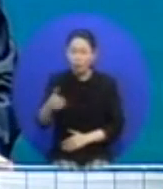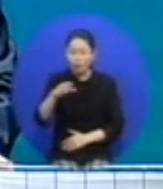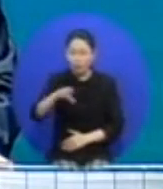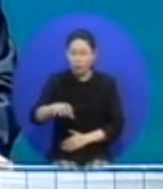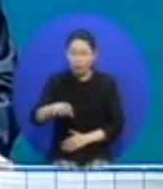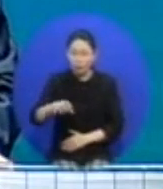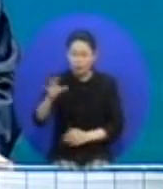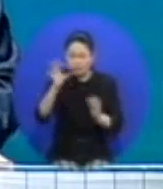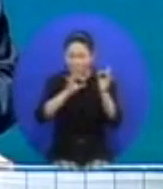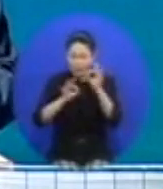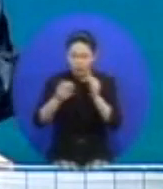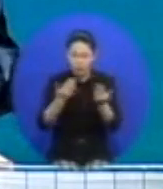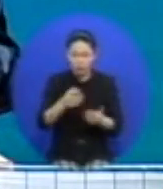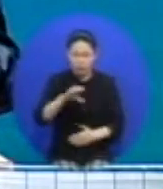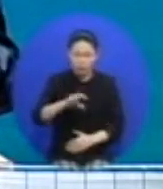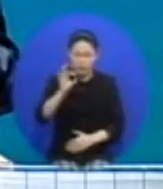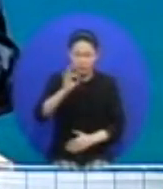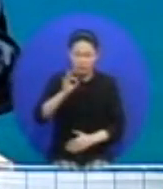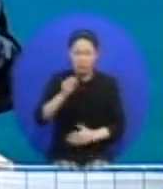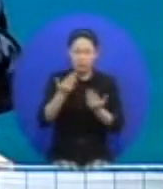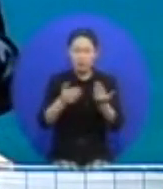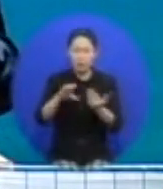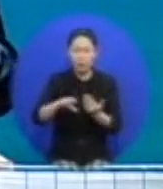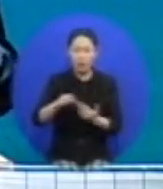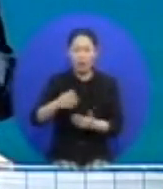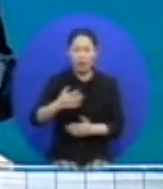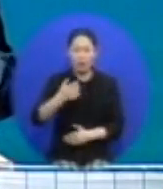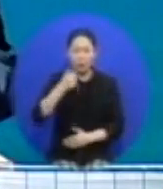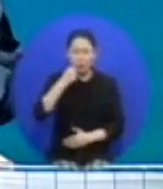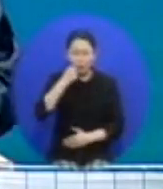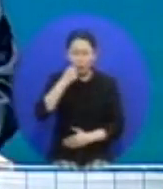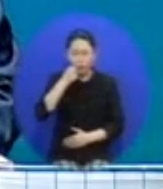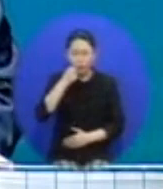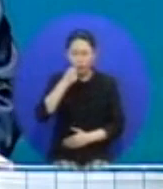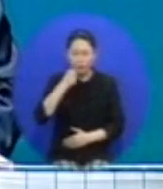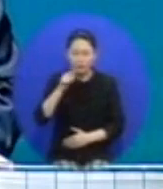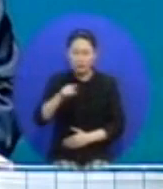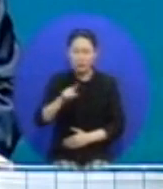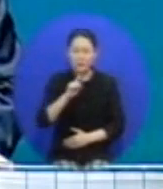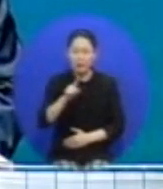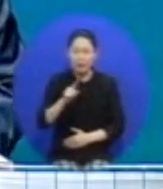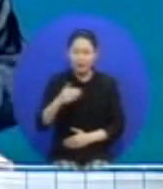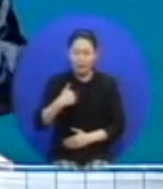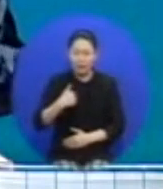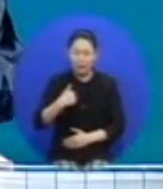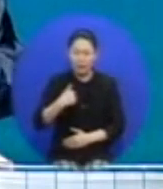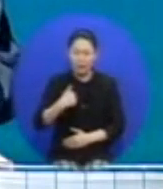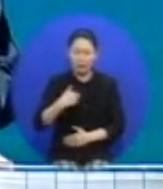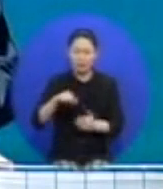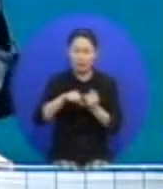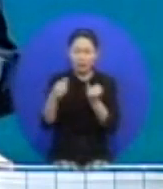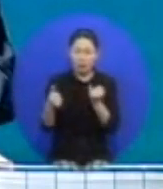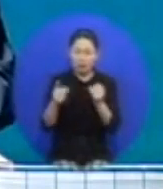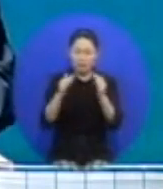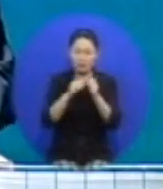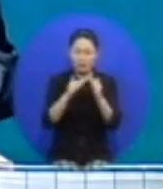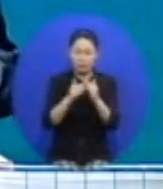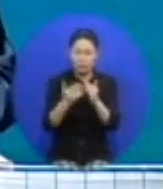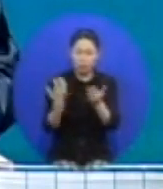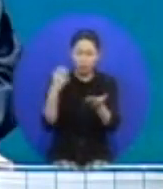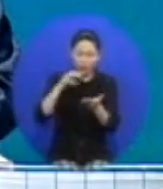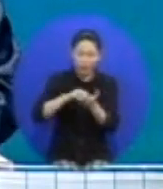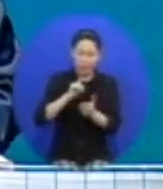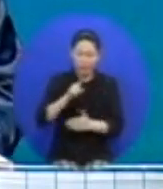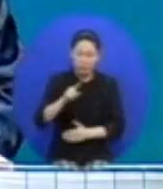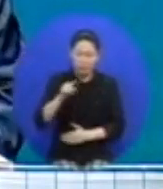것을 얻지 못하고 이르되 내가 나온 내 집으로 돌아가리라 하고 와 보니 그 집이 피고 청소 되고